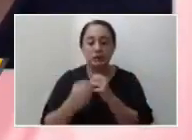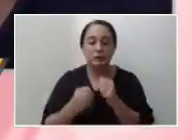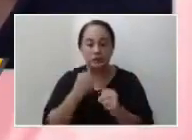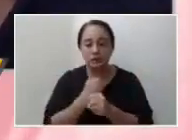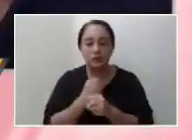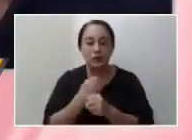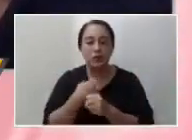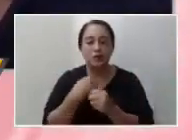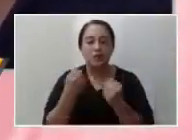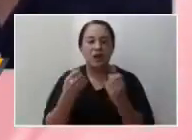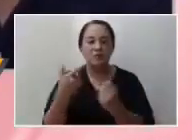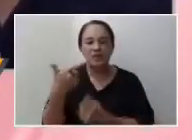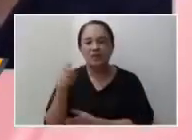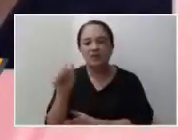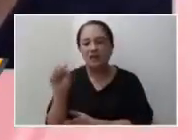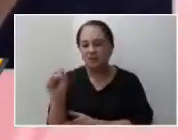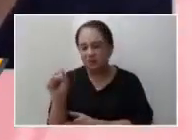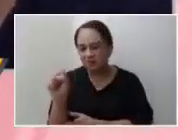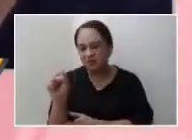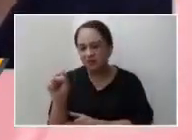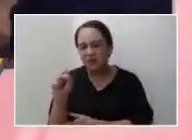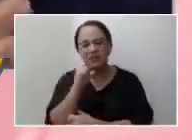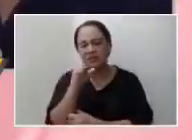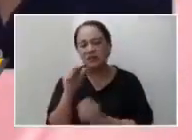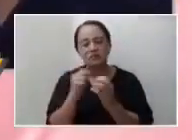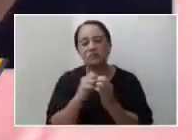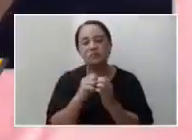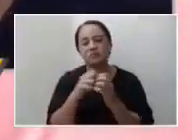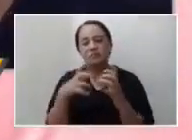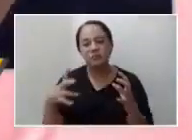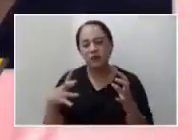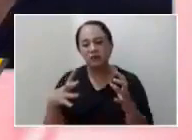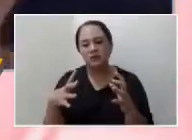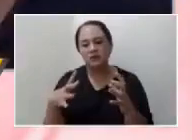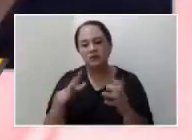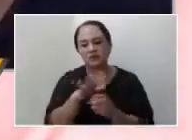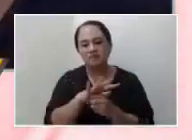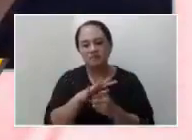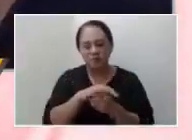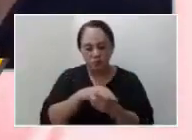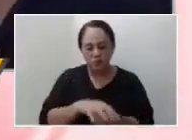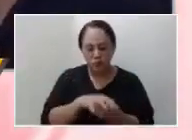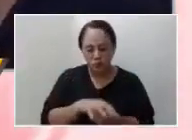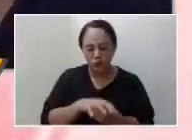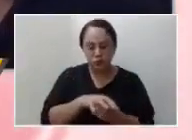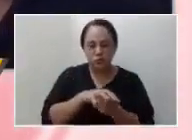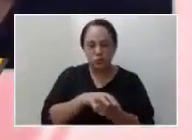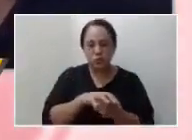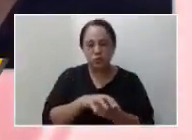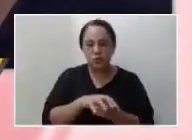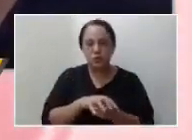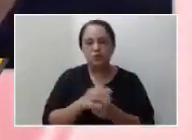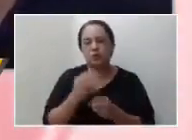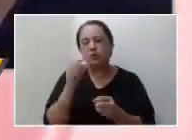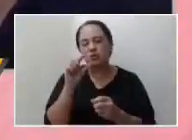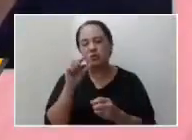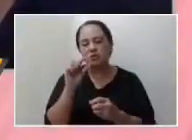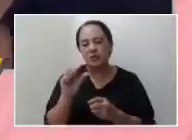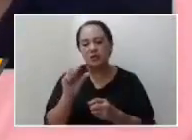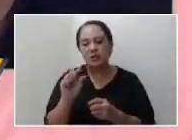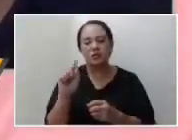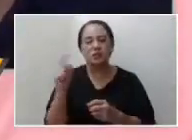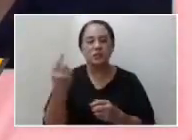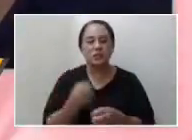tahanan o gusali sa ruduhan ng mga bintana at pintuan. At kung sakaling kailangan lumabas, ay maayos na mask ang kailangan gawin. Uminom kaagad ng